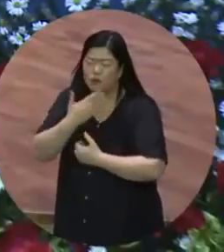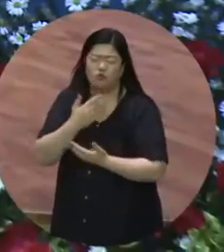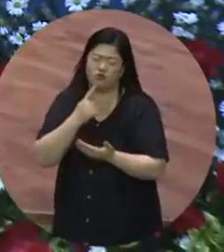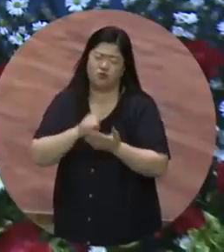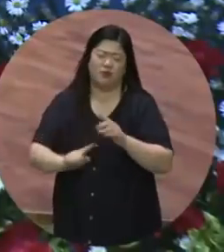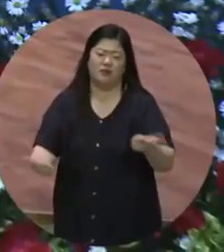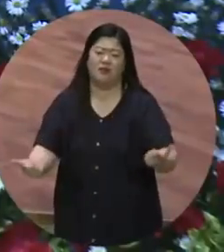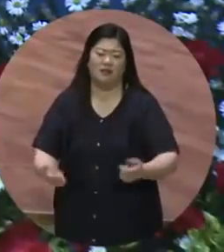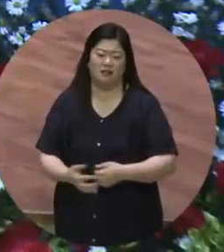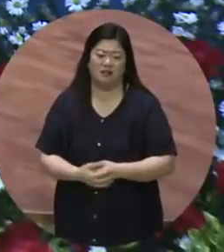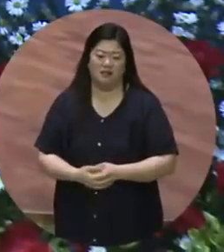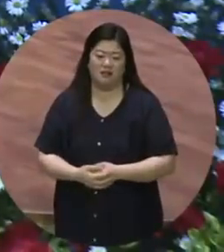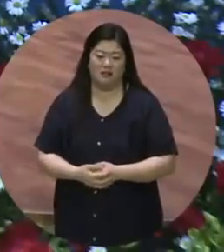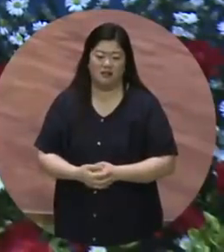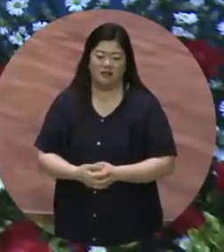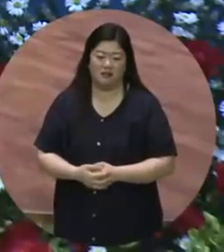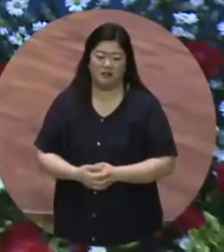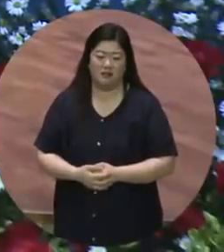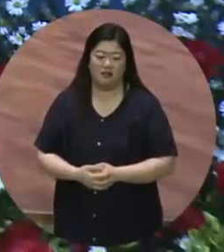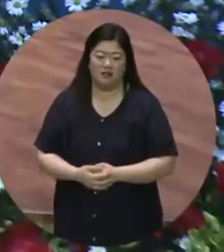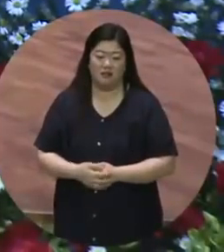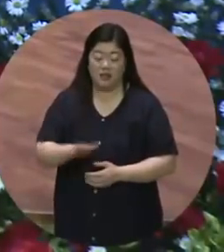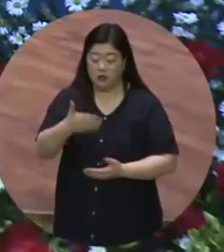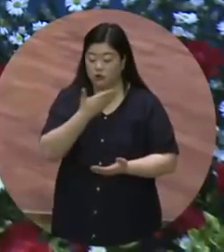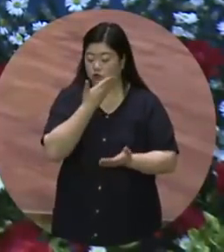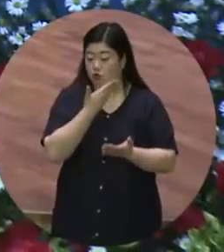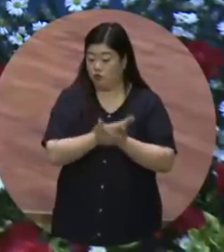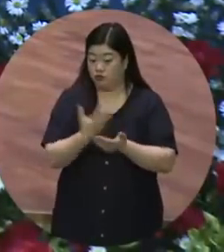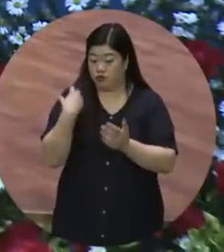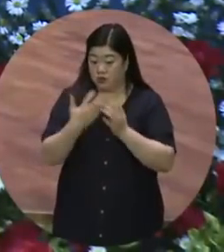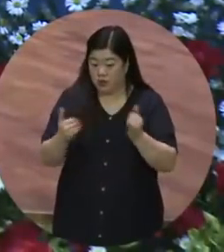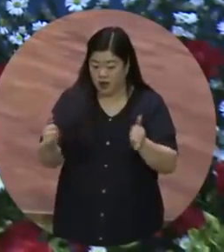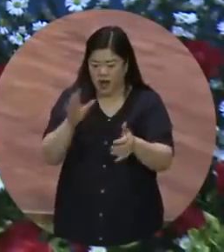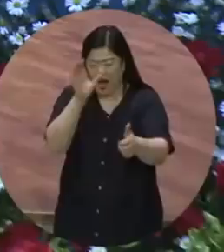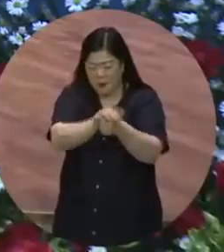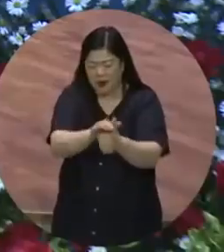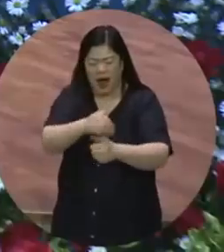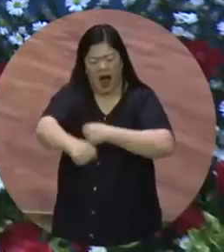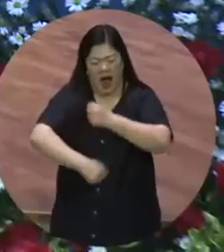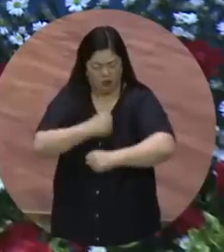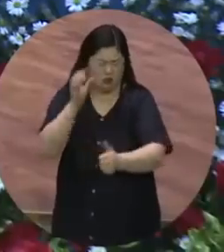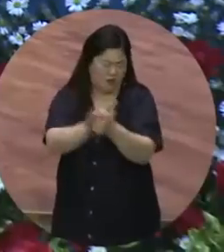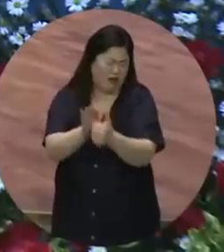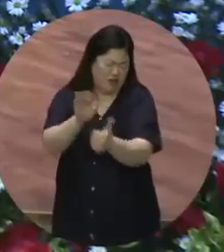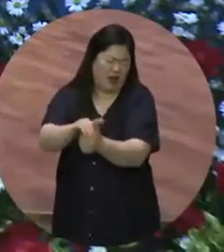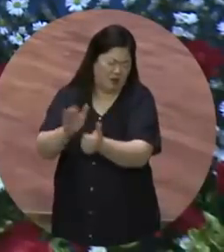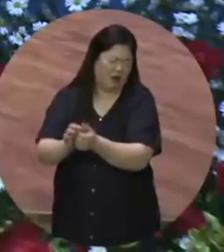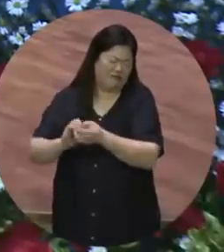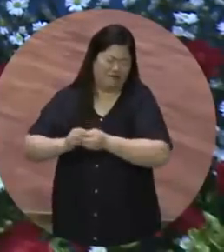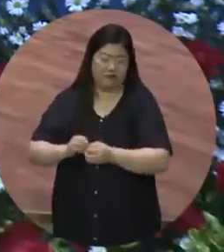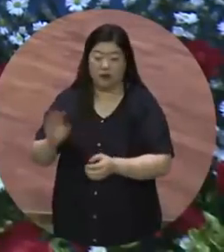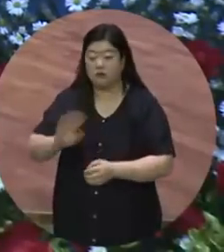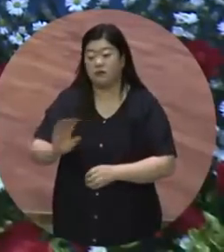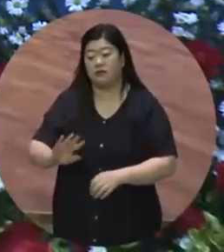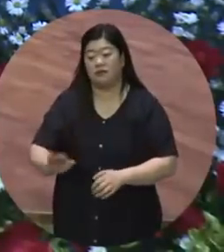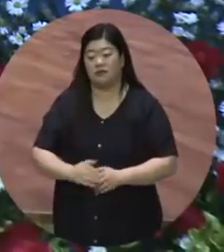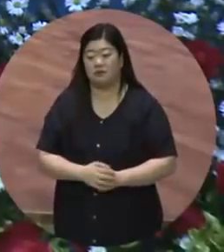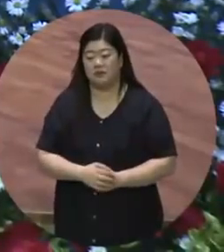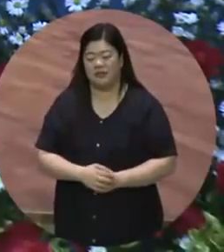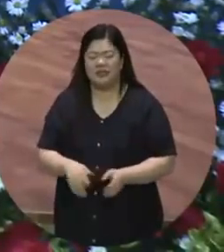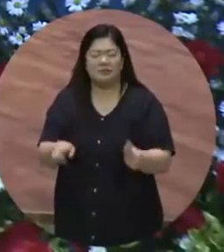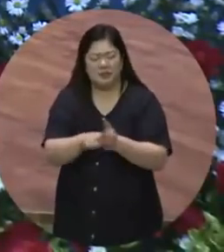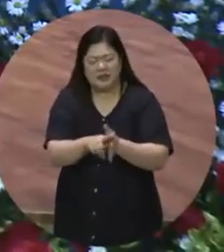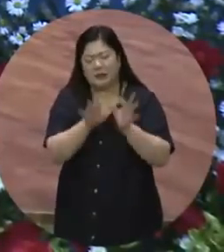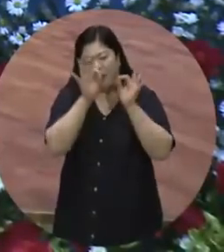장로를 아무나 합니까? 이 중직자 시대에 여러분 정식으로요. 우리 때 장로는요